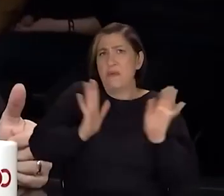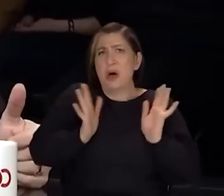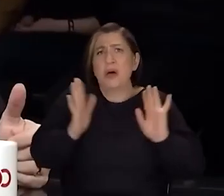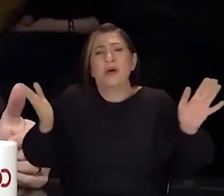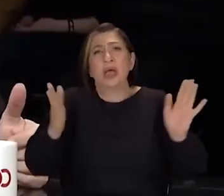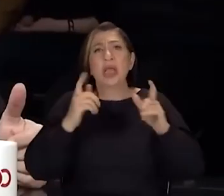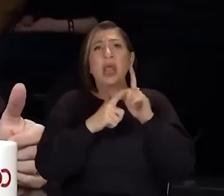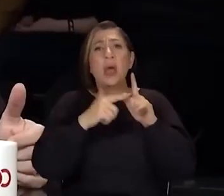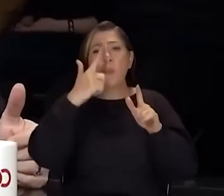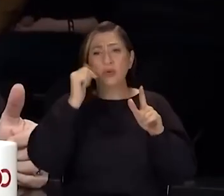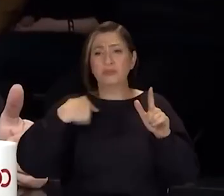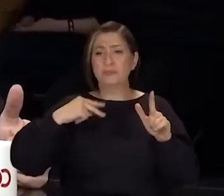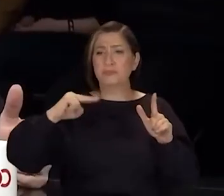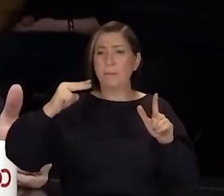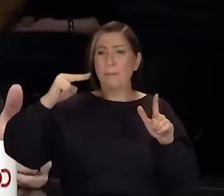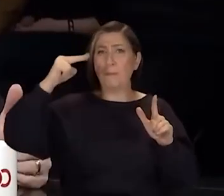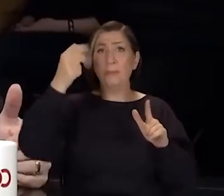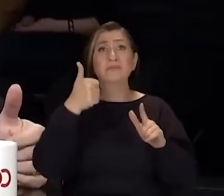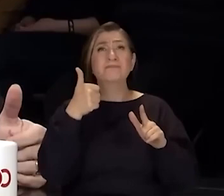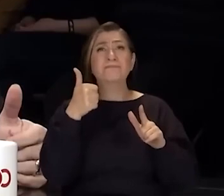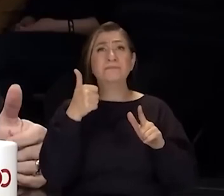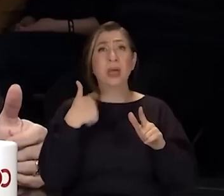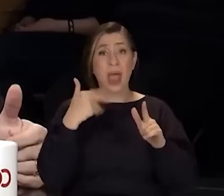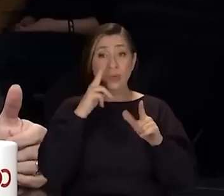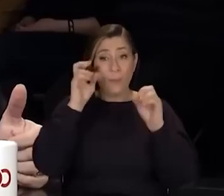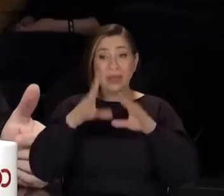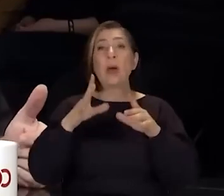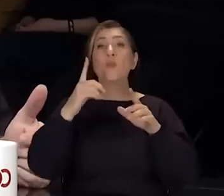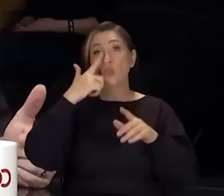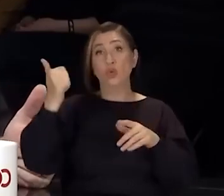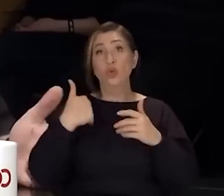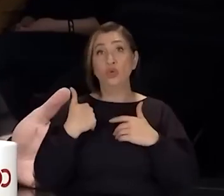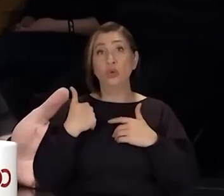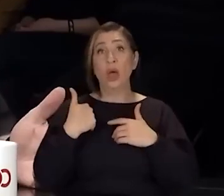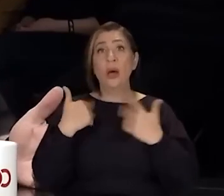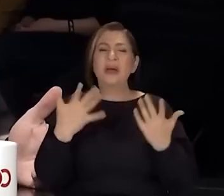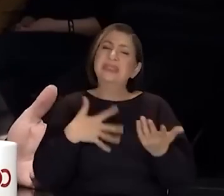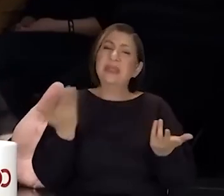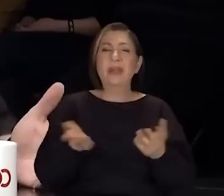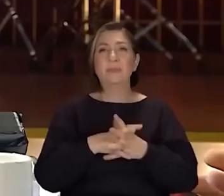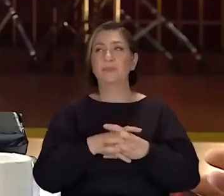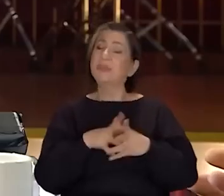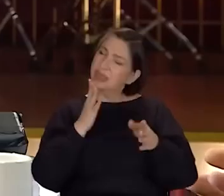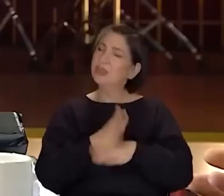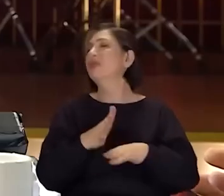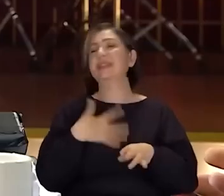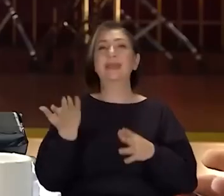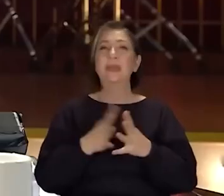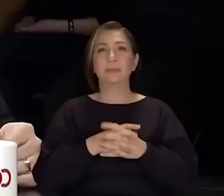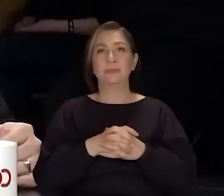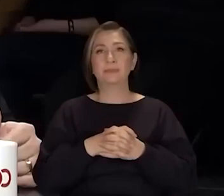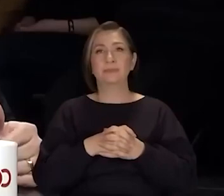Yani genel müdür yardımcılığına kadar yürüme ihtimalim vardı. En son bıraktığımda müdürdüm. Ama istemedim. Gerçekten istemedim